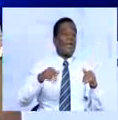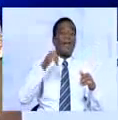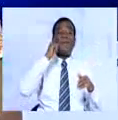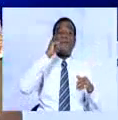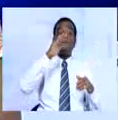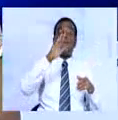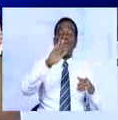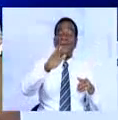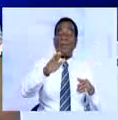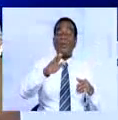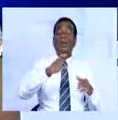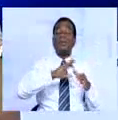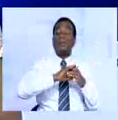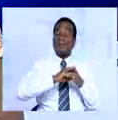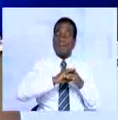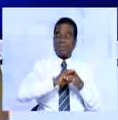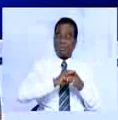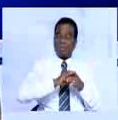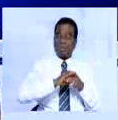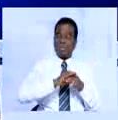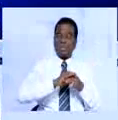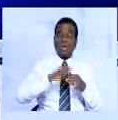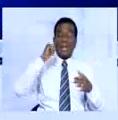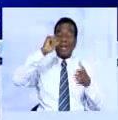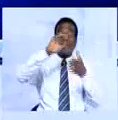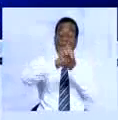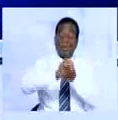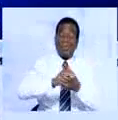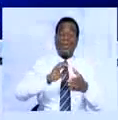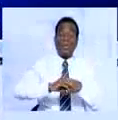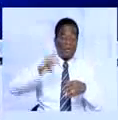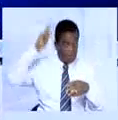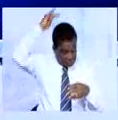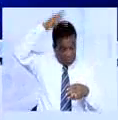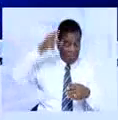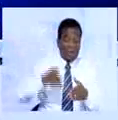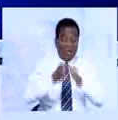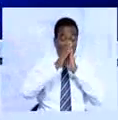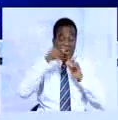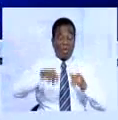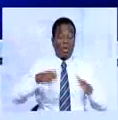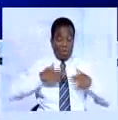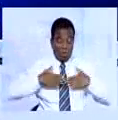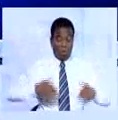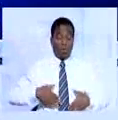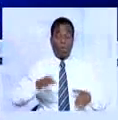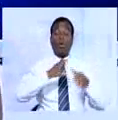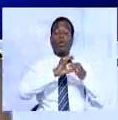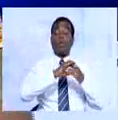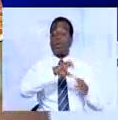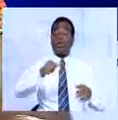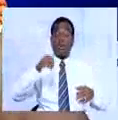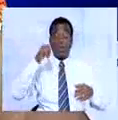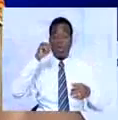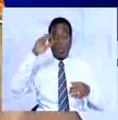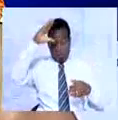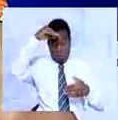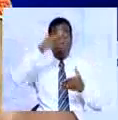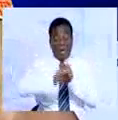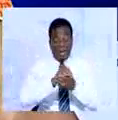réclame sa dépouille. Safia Farkash a appelé l'ONU et l'Union européenne à révéler le site où l'ex-dictateur a été